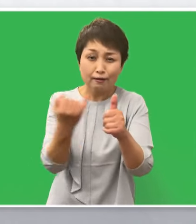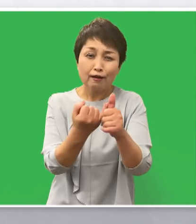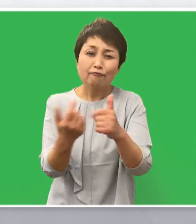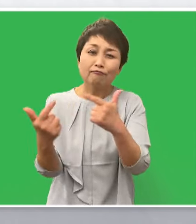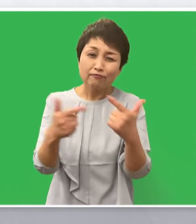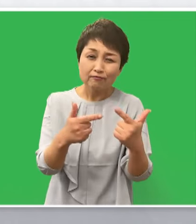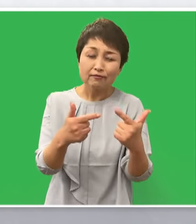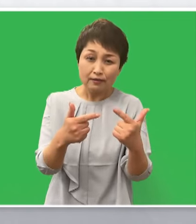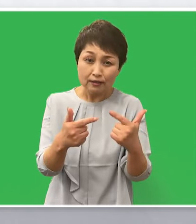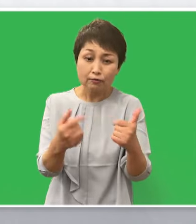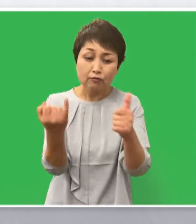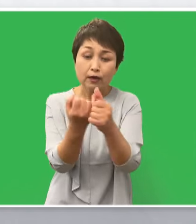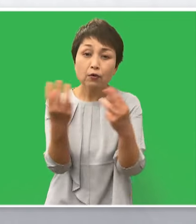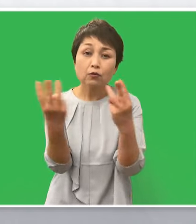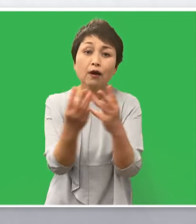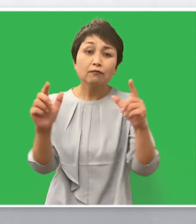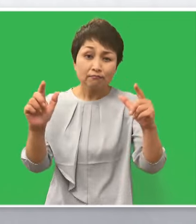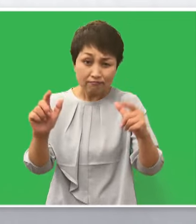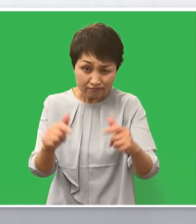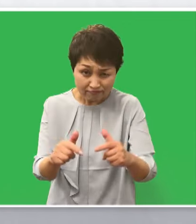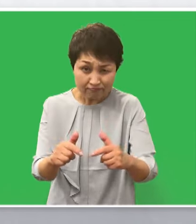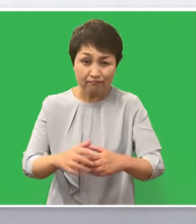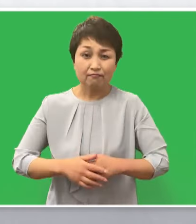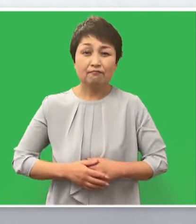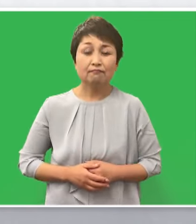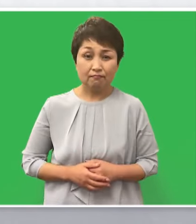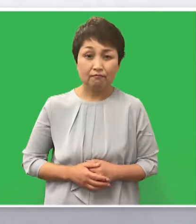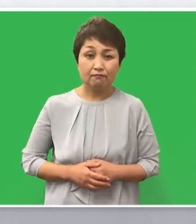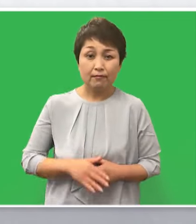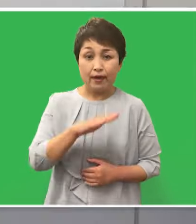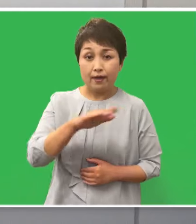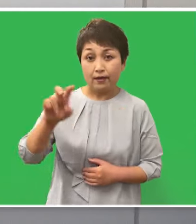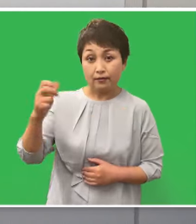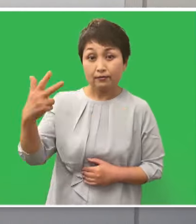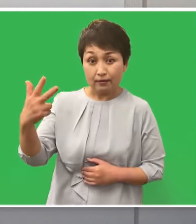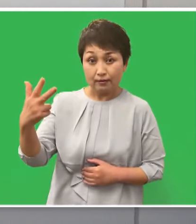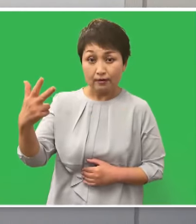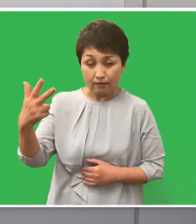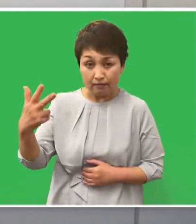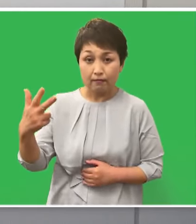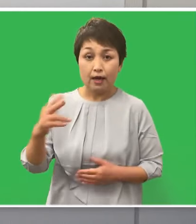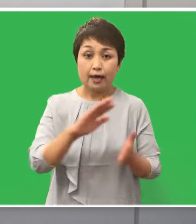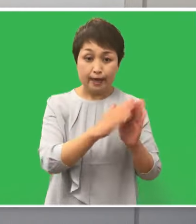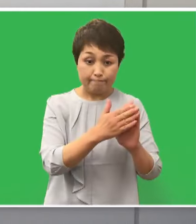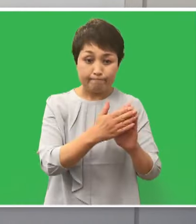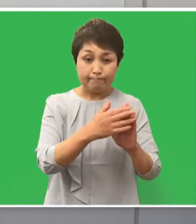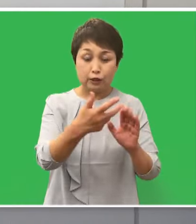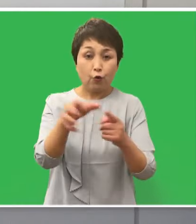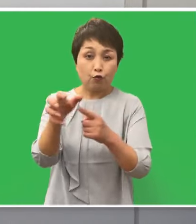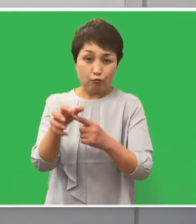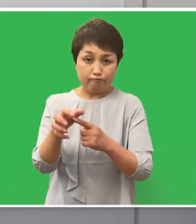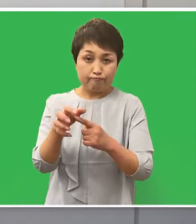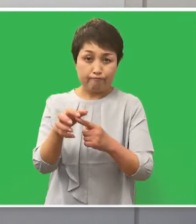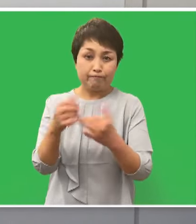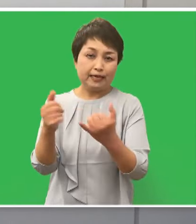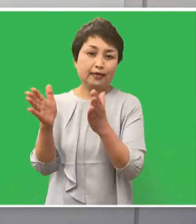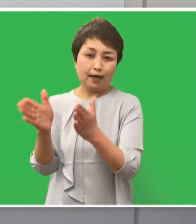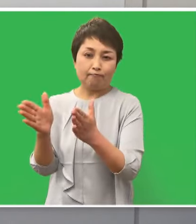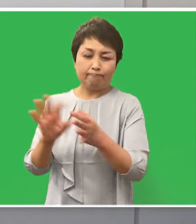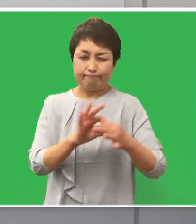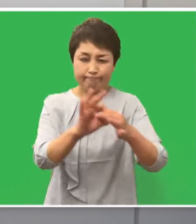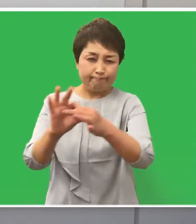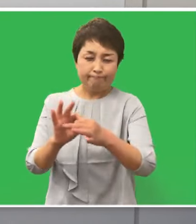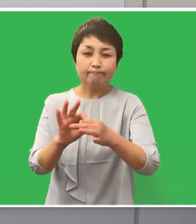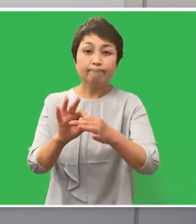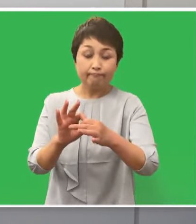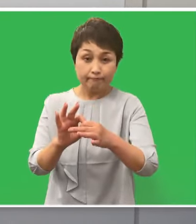か婚姻件数の減少が挙げられます。そこで平成27年度から県、市